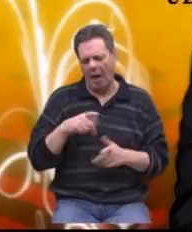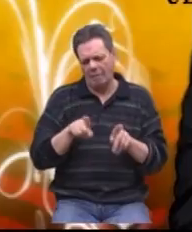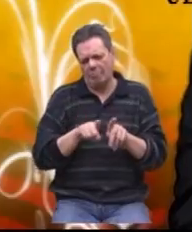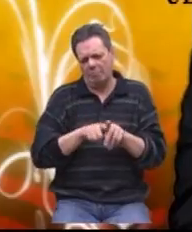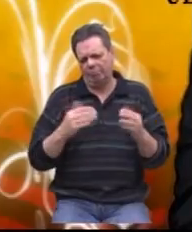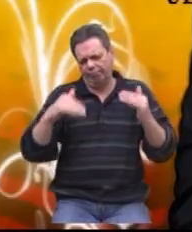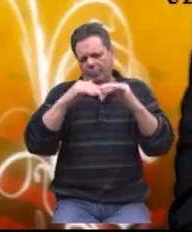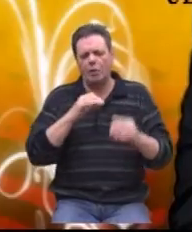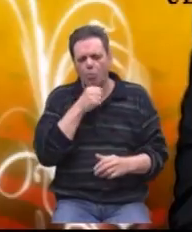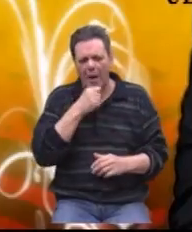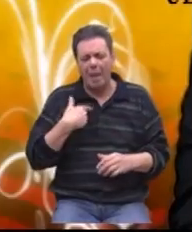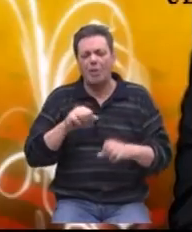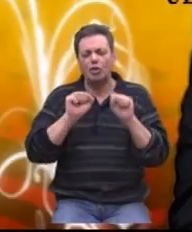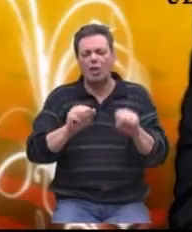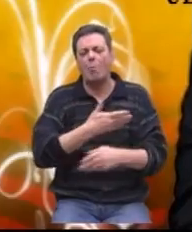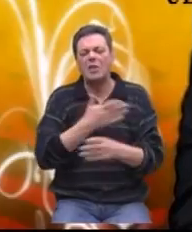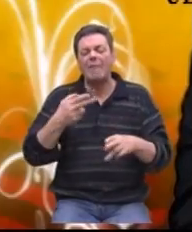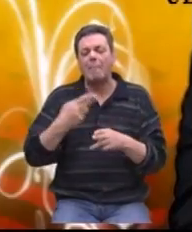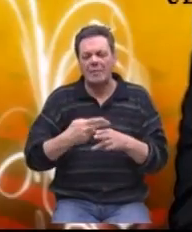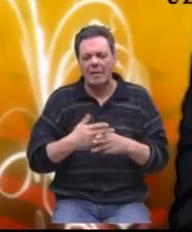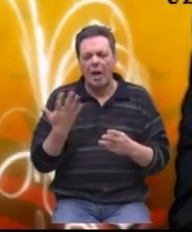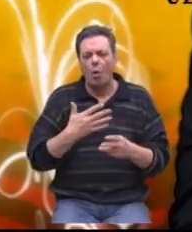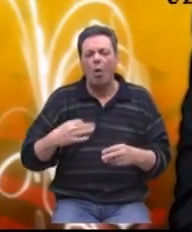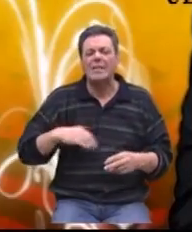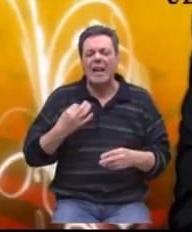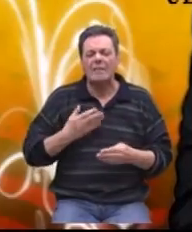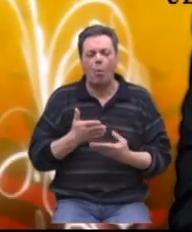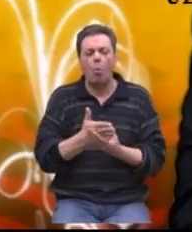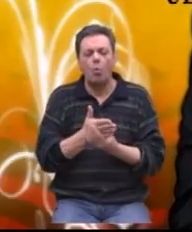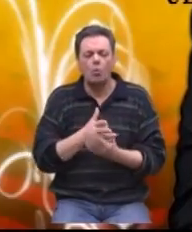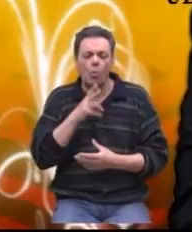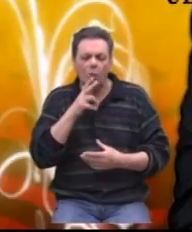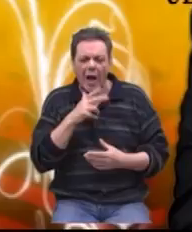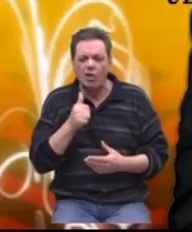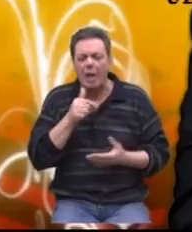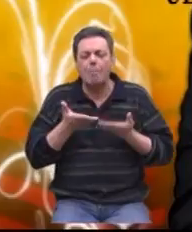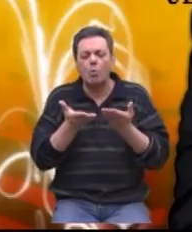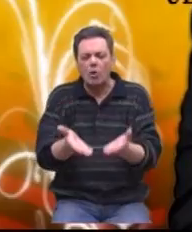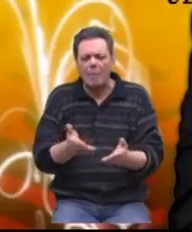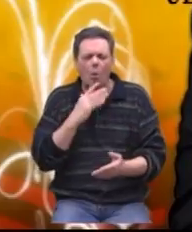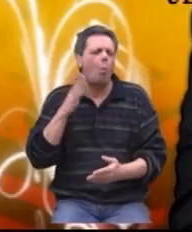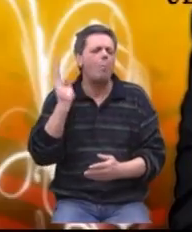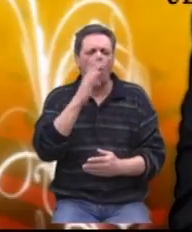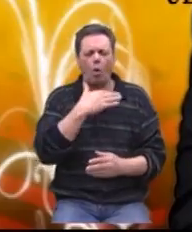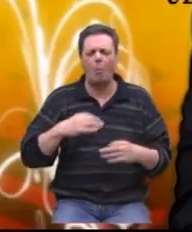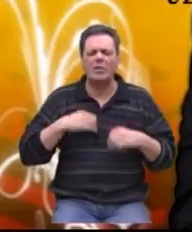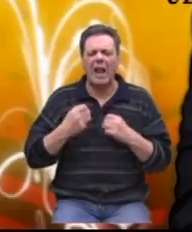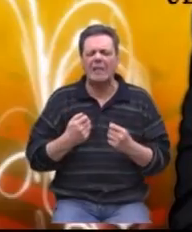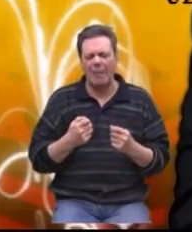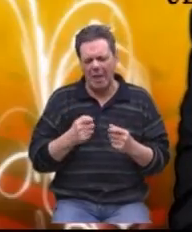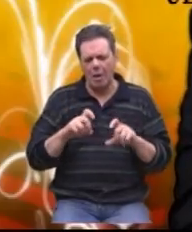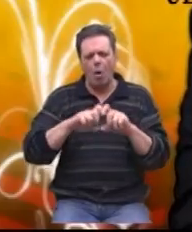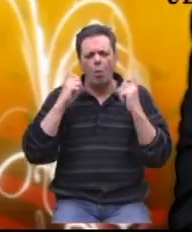županije, mi dakle štitimo sve pacijente koji zdravstvenu uslugu zatraže i pružaju im se u bilo kojoj od zdravstvenih